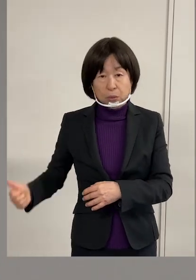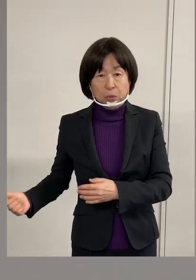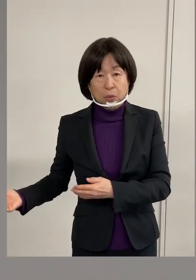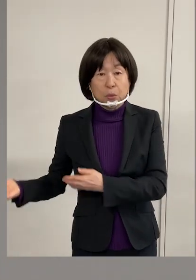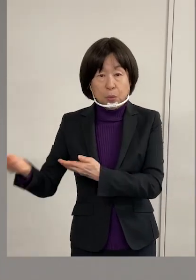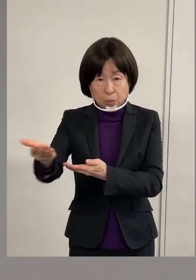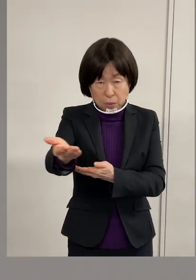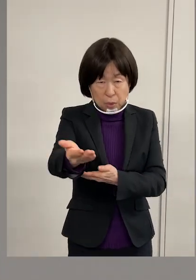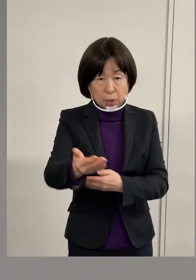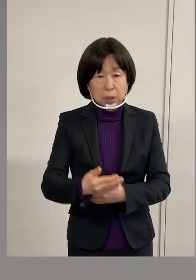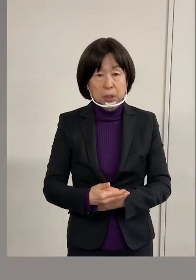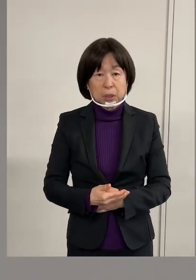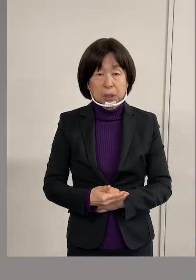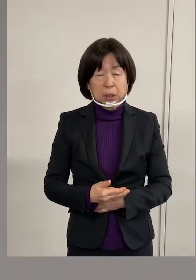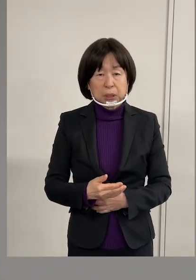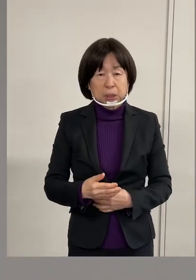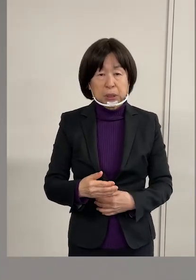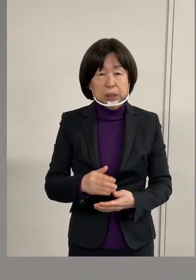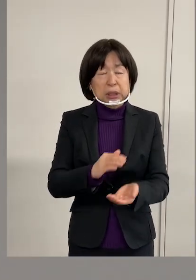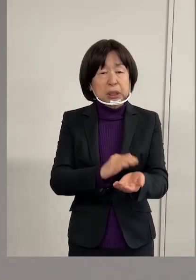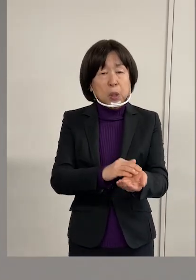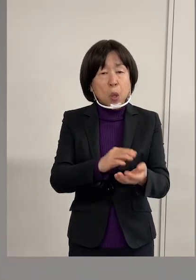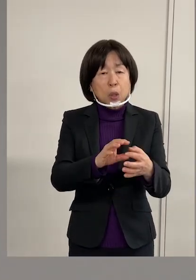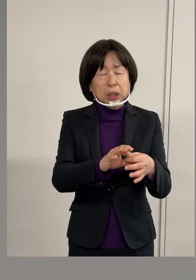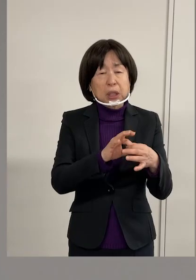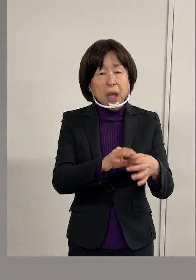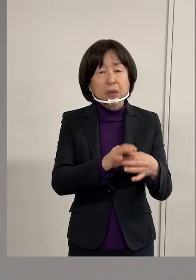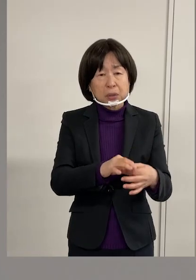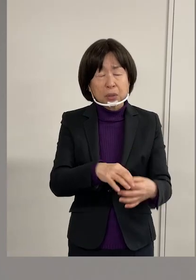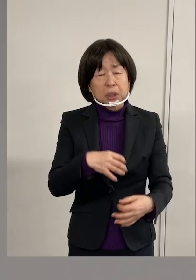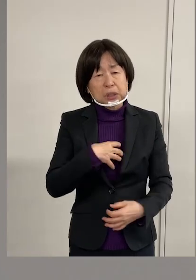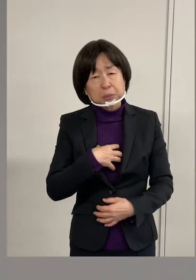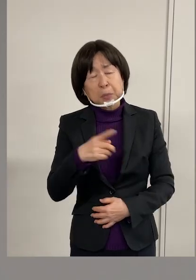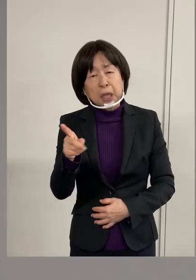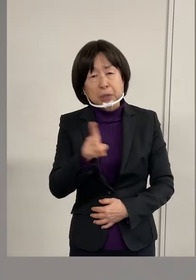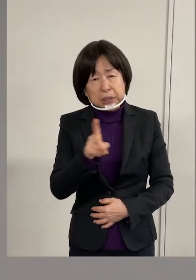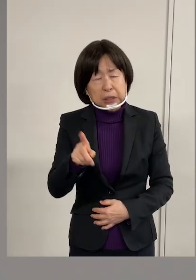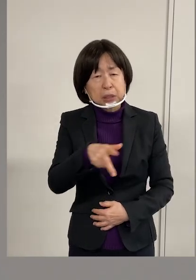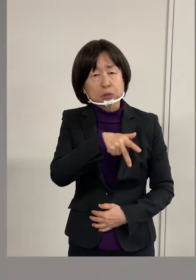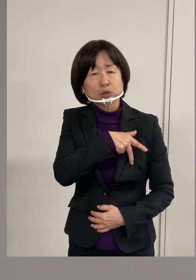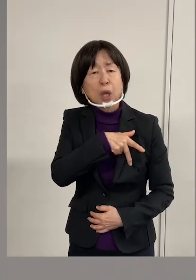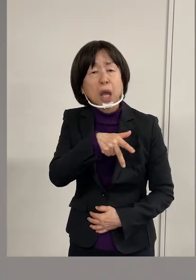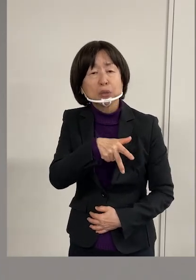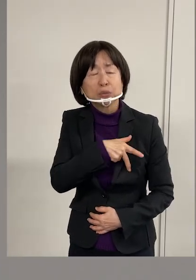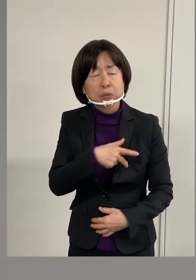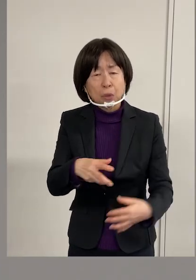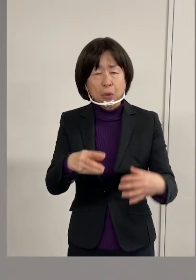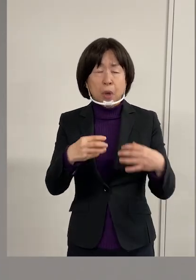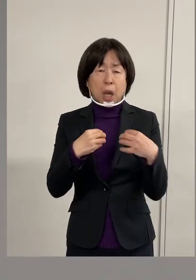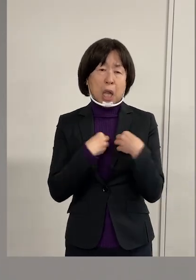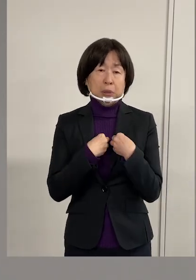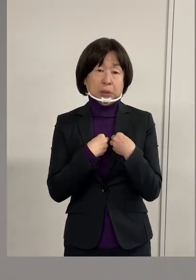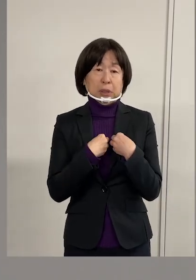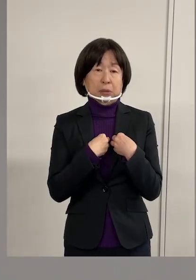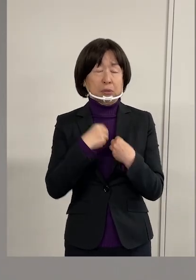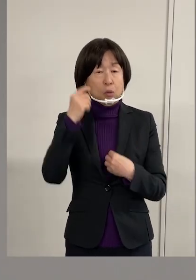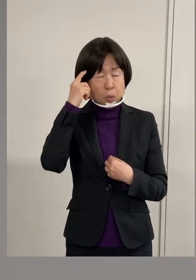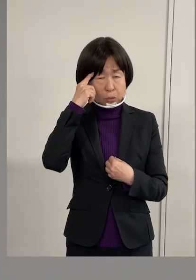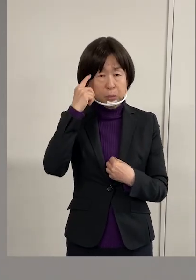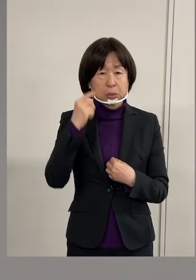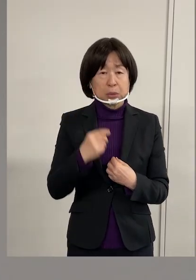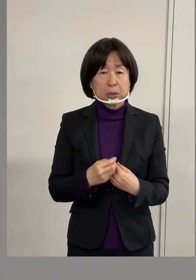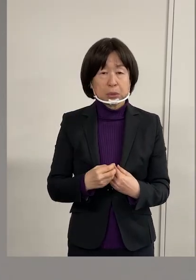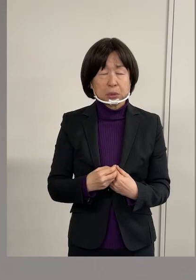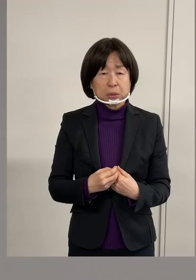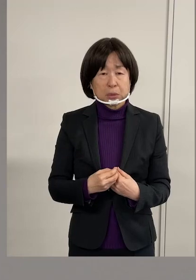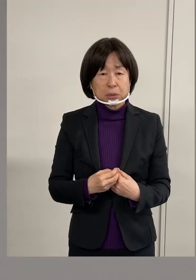感染だと思います。で、スタッフの感染があると、いても診療のある部分を占めないといけないので、ま